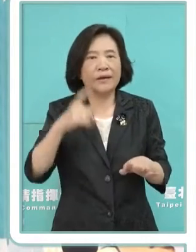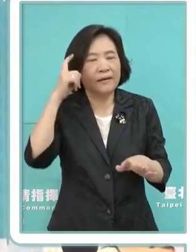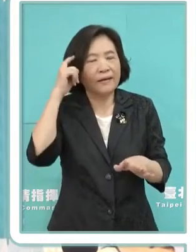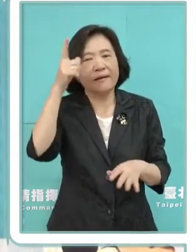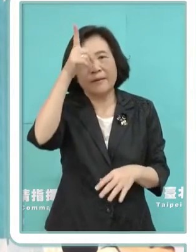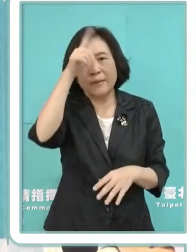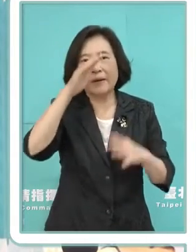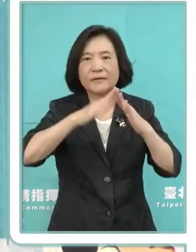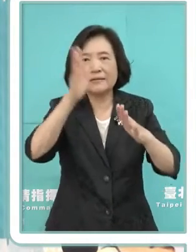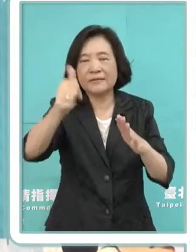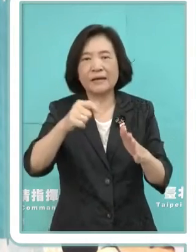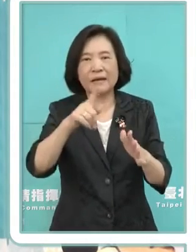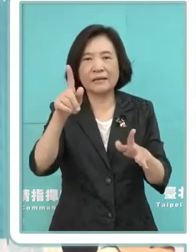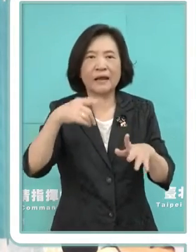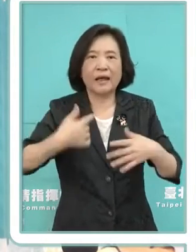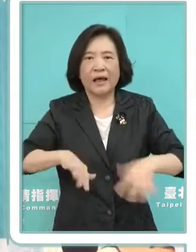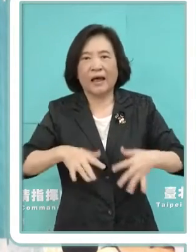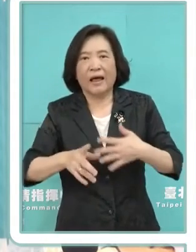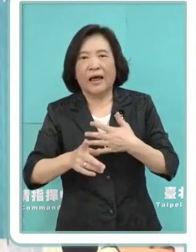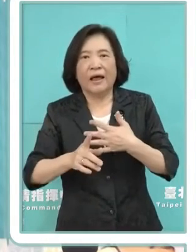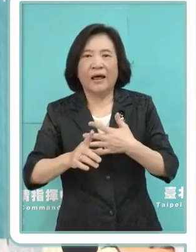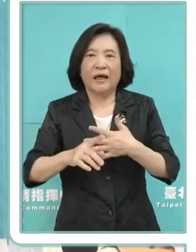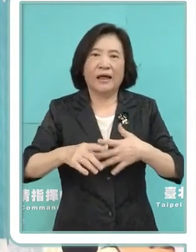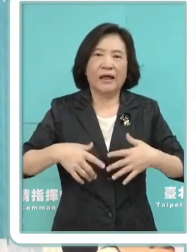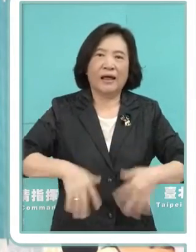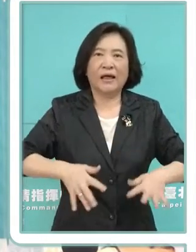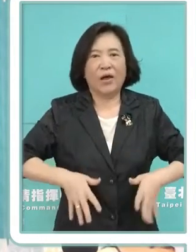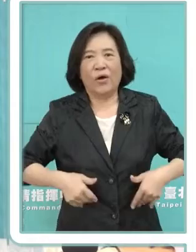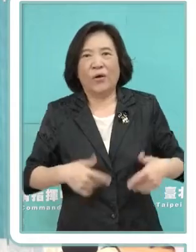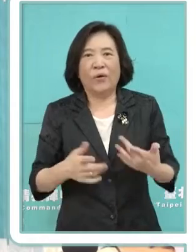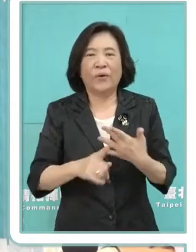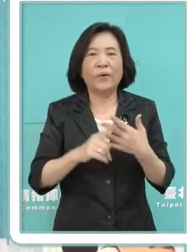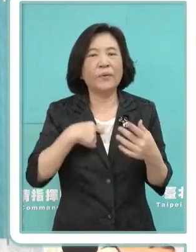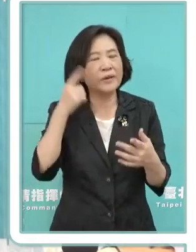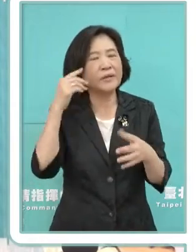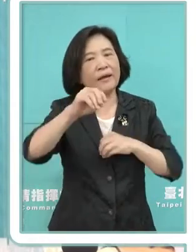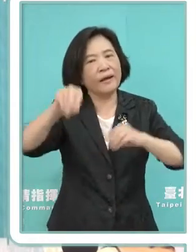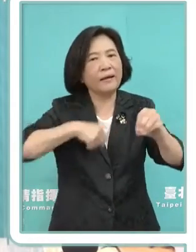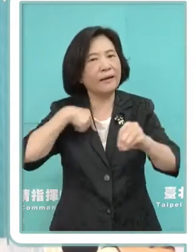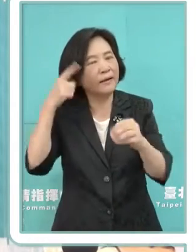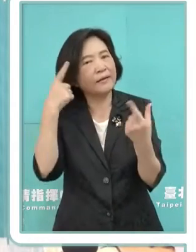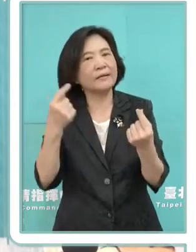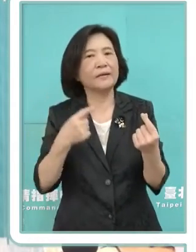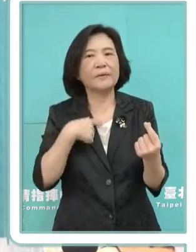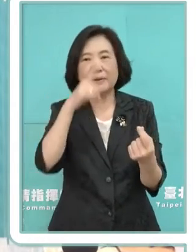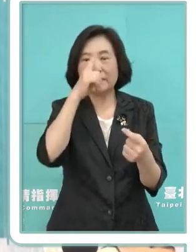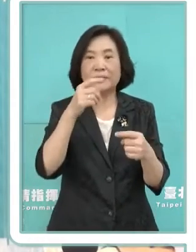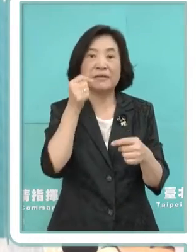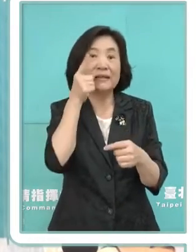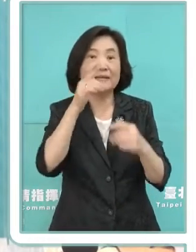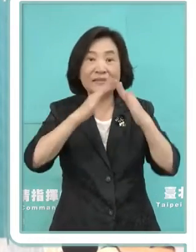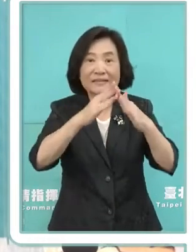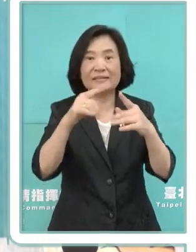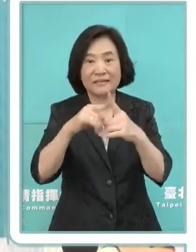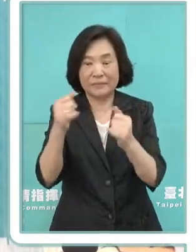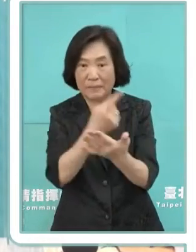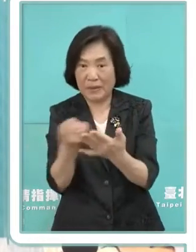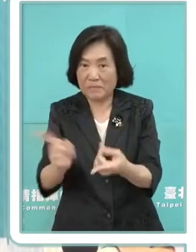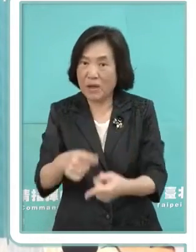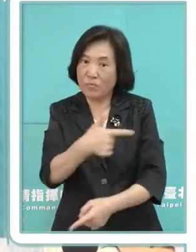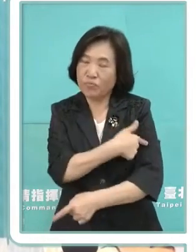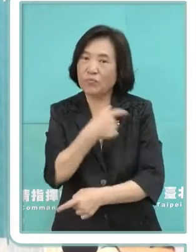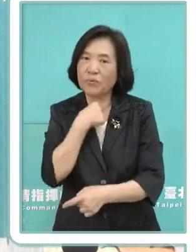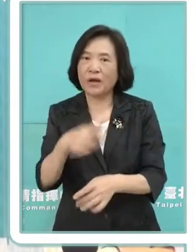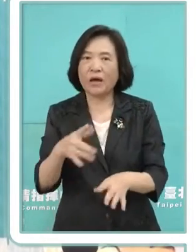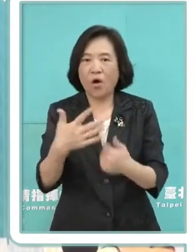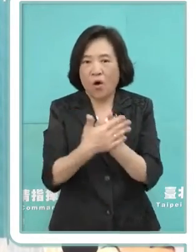解黄伟哲市长的内心的焦虑，因为大家都一样，大家都希望自己的市民赶快打疫苗，